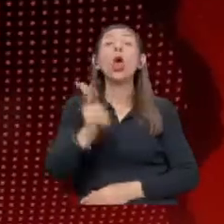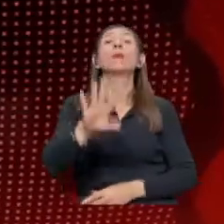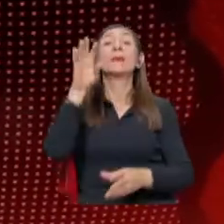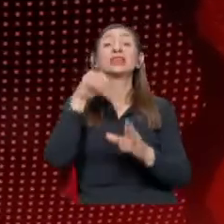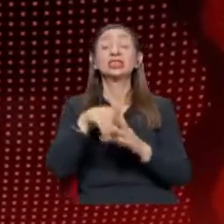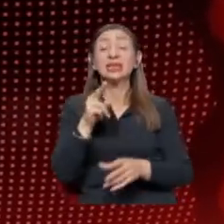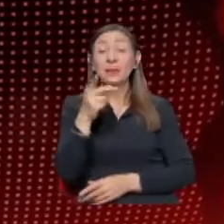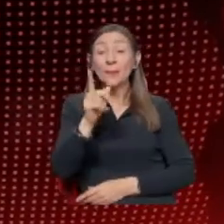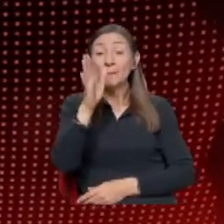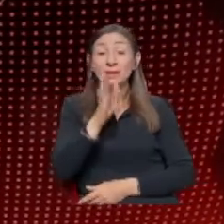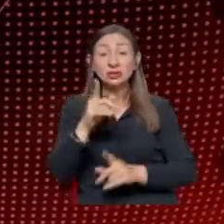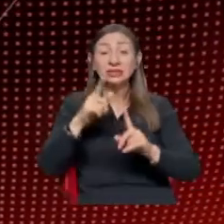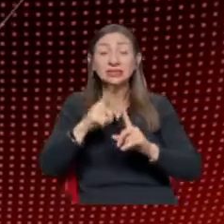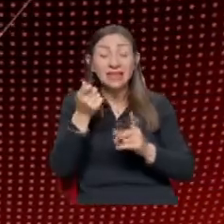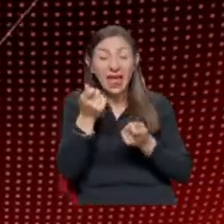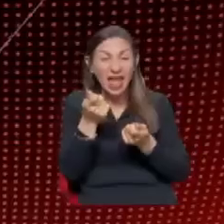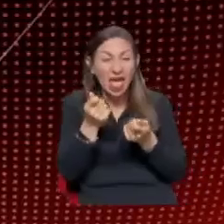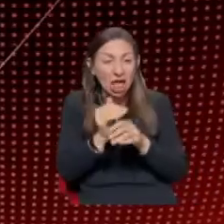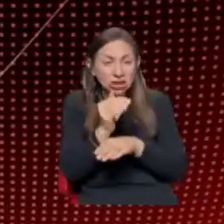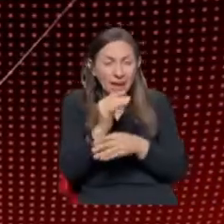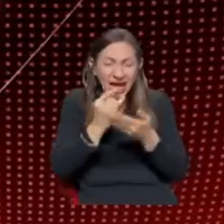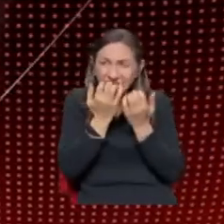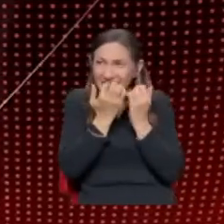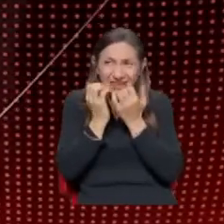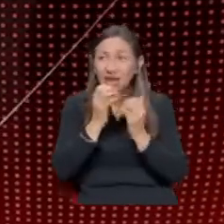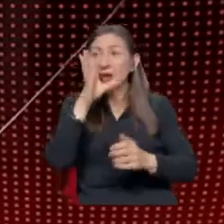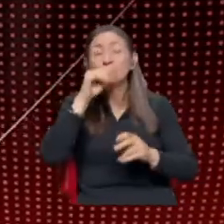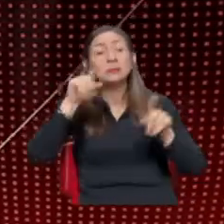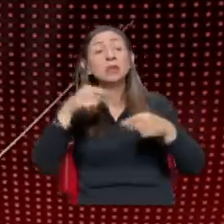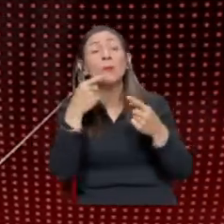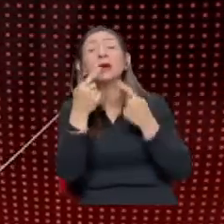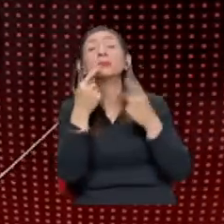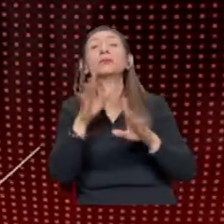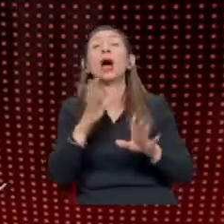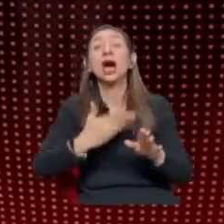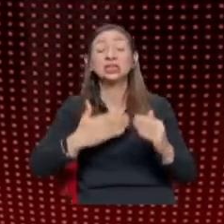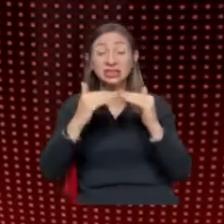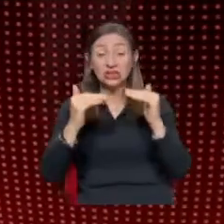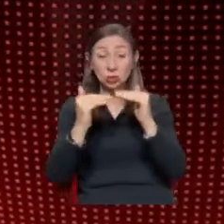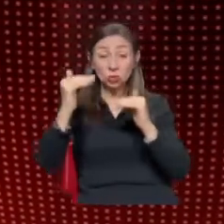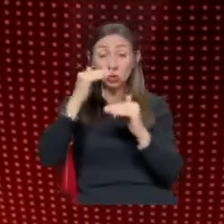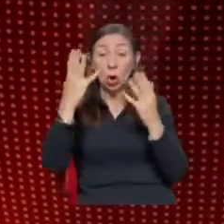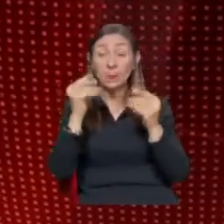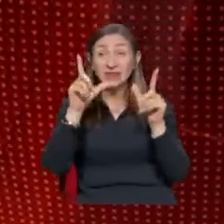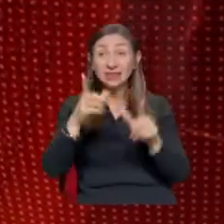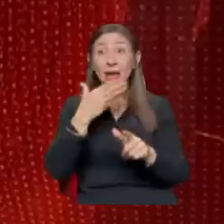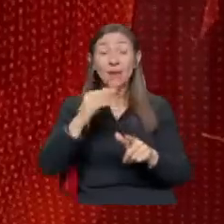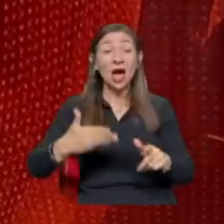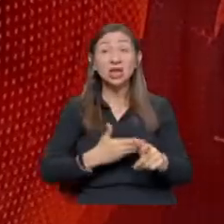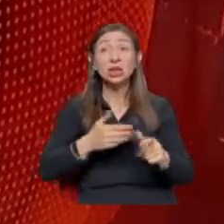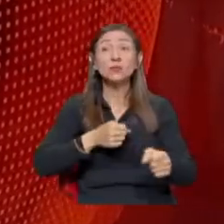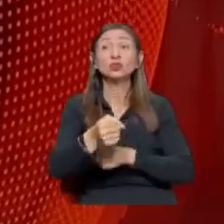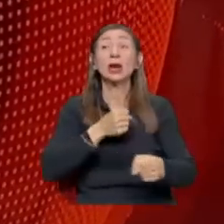için 7500 TL ile yaşam mücadelesi veriyor, kimse bahsetmiyor. Açlık sınırı üstünde olmalı, emekliler